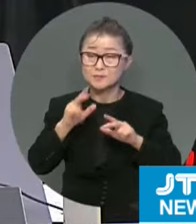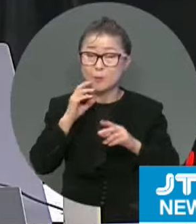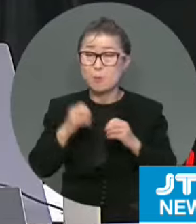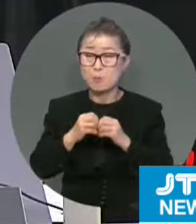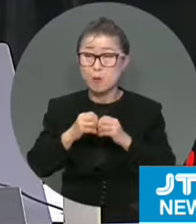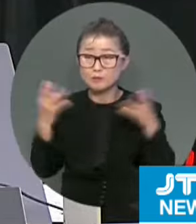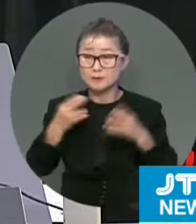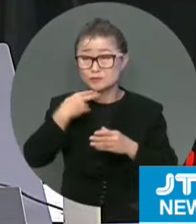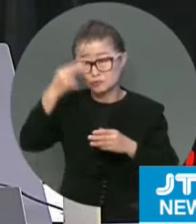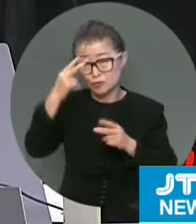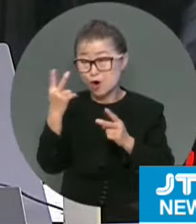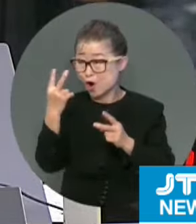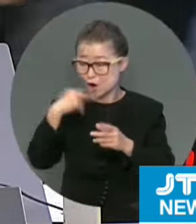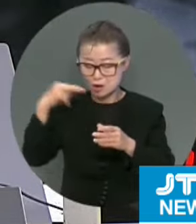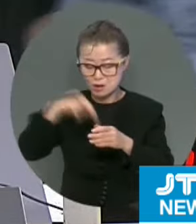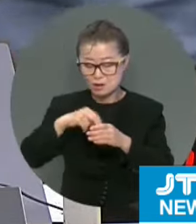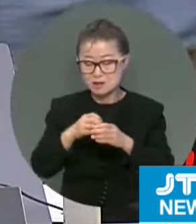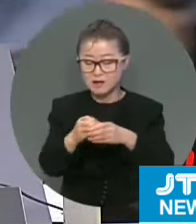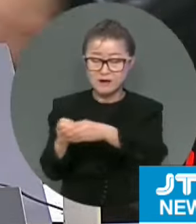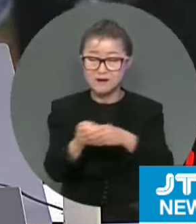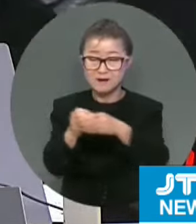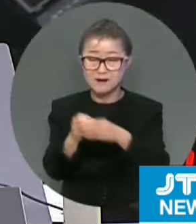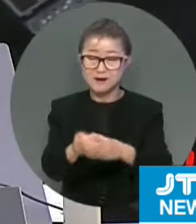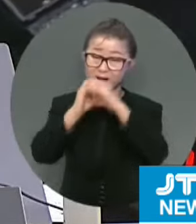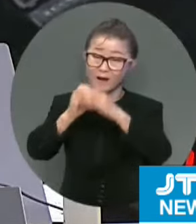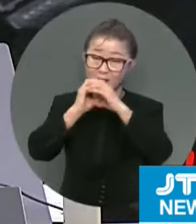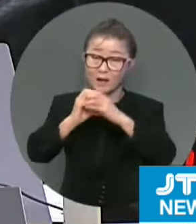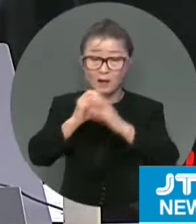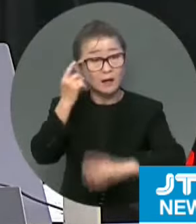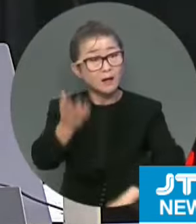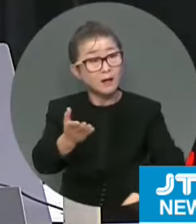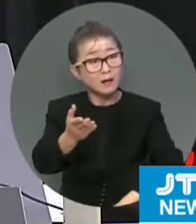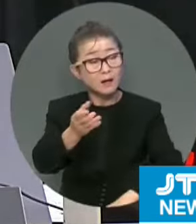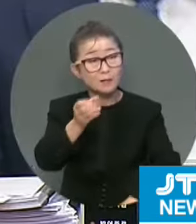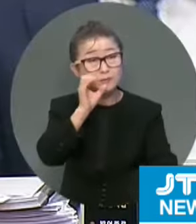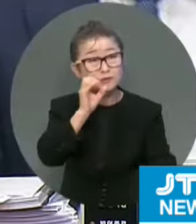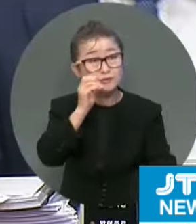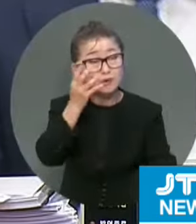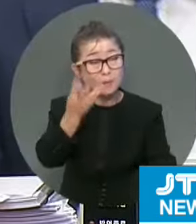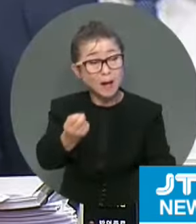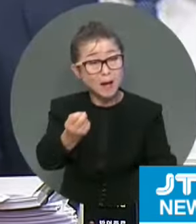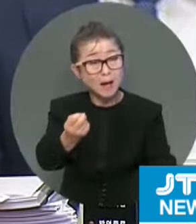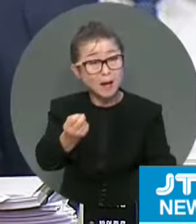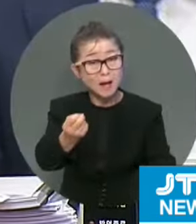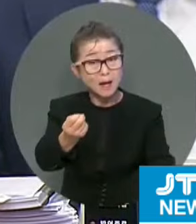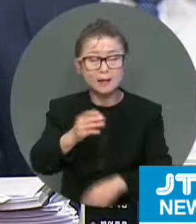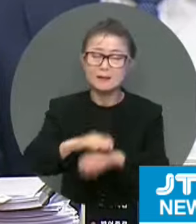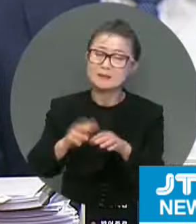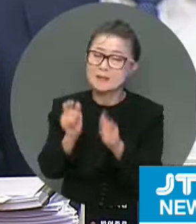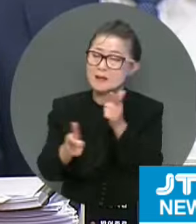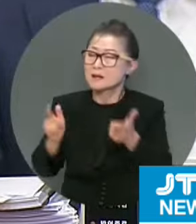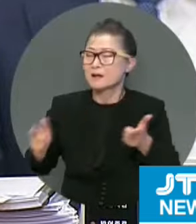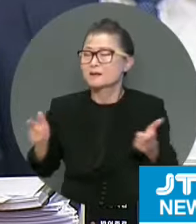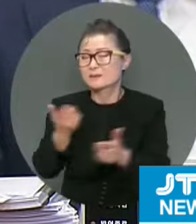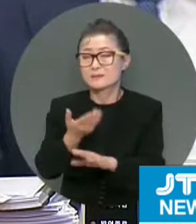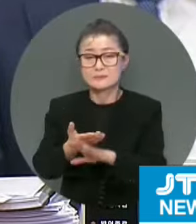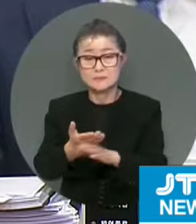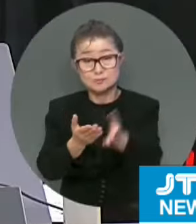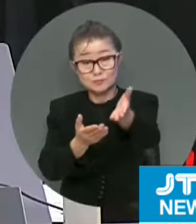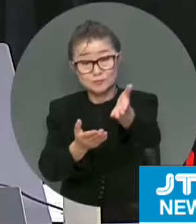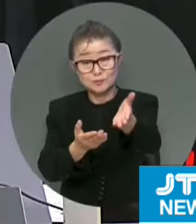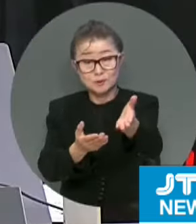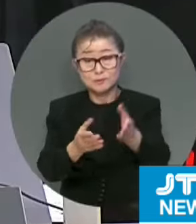마십니까? 글쎄, 그것도 뭐 일률적으로 말씀드리기는 어려운 것 같습니다. 총장님은 문화가 많이 바뀌었습니다. 술